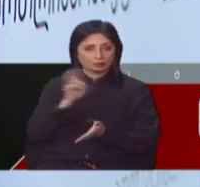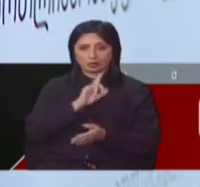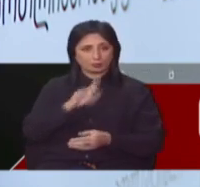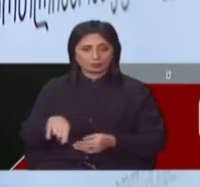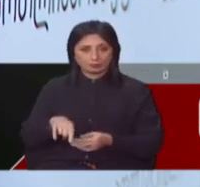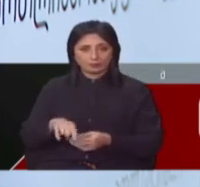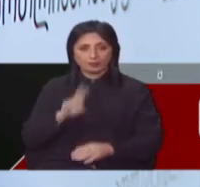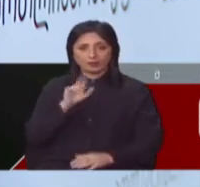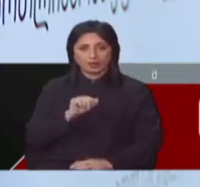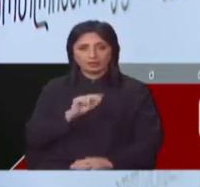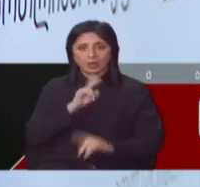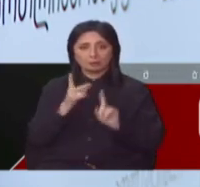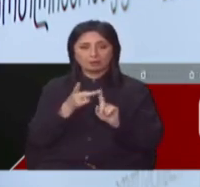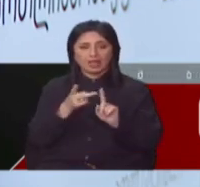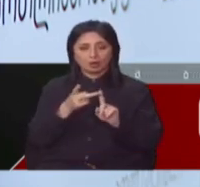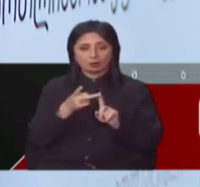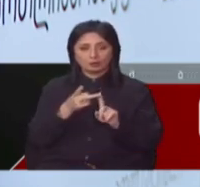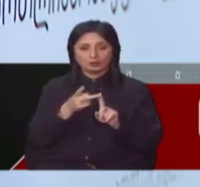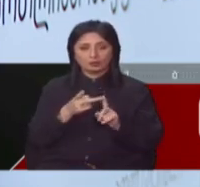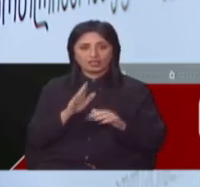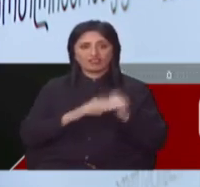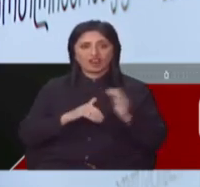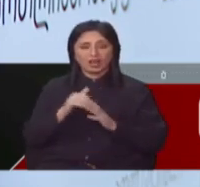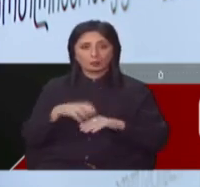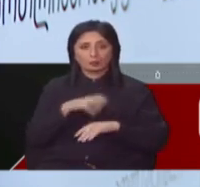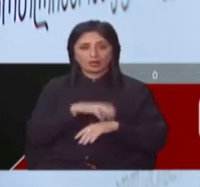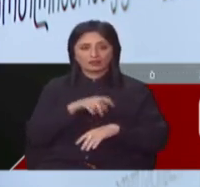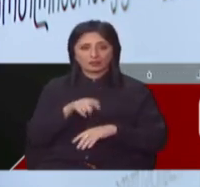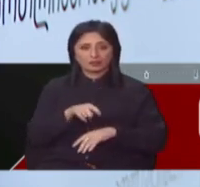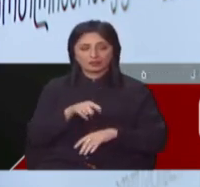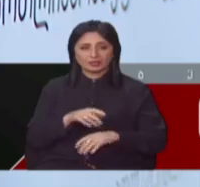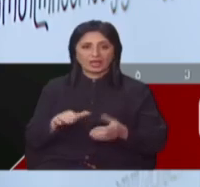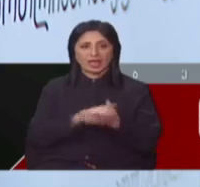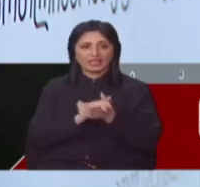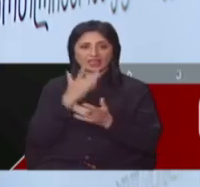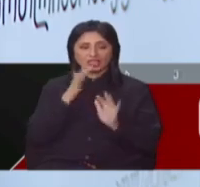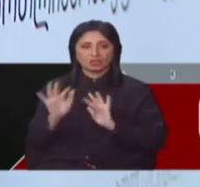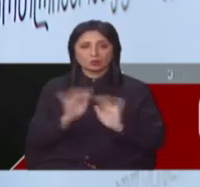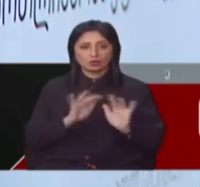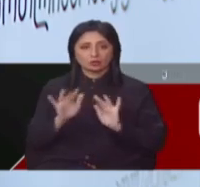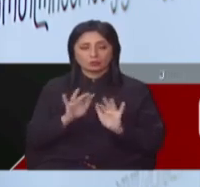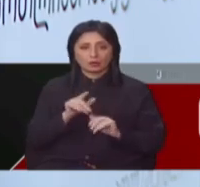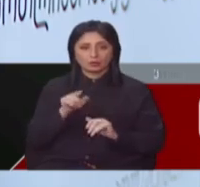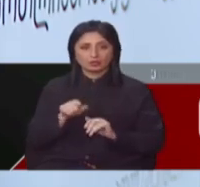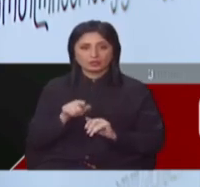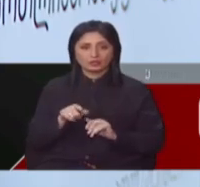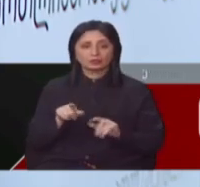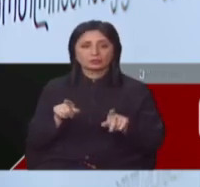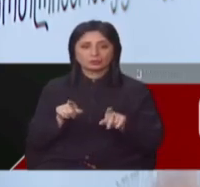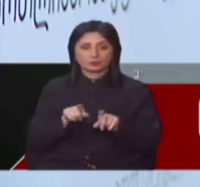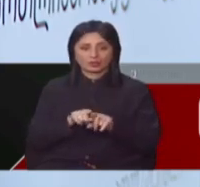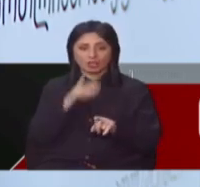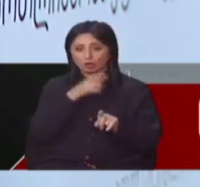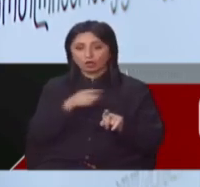ვთქვათ, და მეორე კვალიფიციური სუბიექტისთვის ერთიანობა ნაციონალური მოძრაობისგან